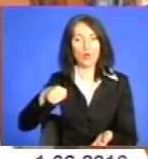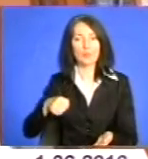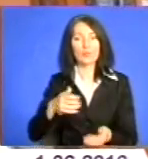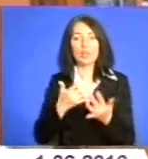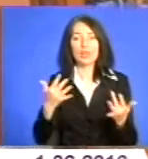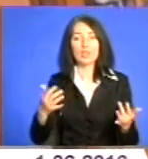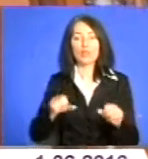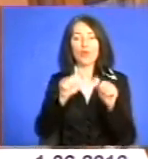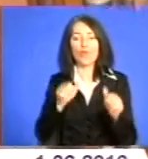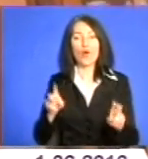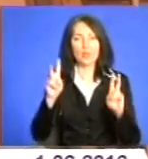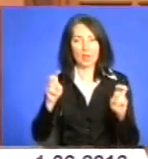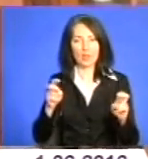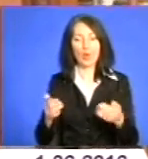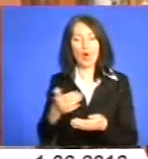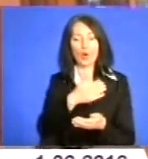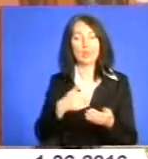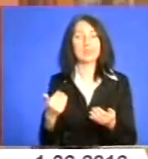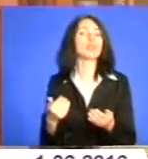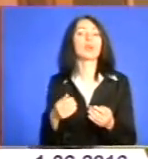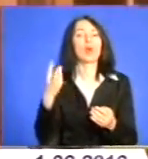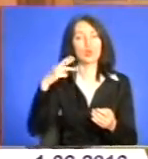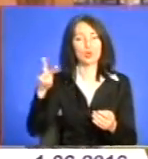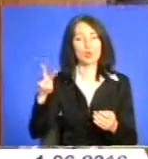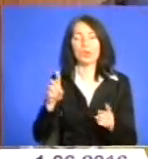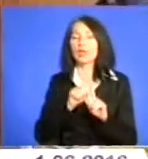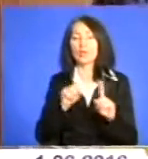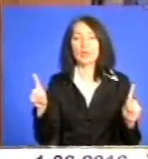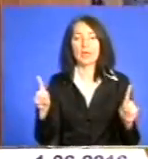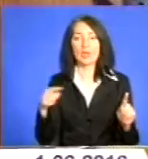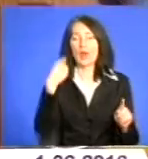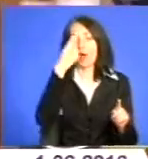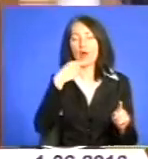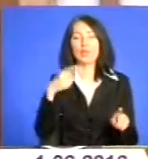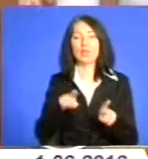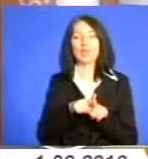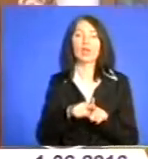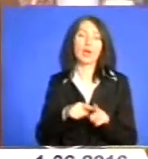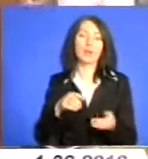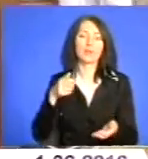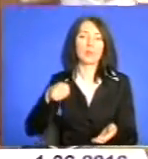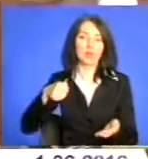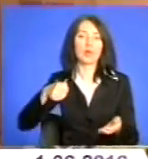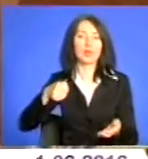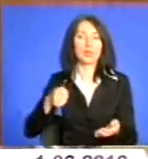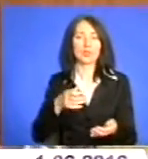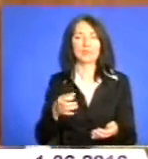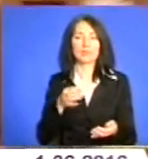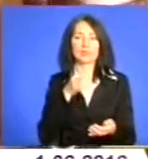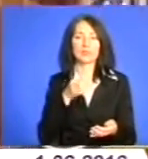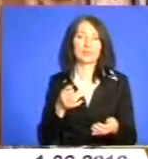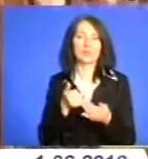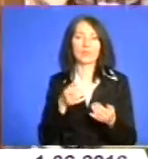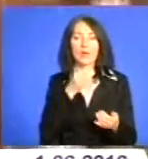Різної форми, тематики, колекційного стилю. Ексклюзивні авторські та кухлі широкого вжитку. Повсюди – на кухні,